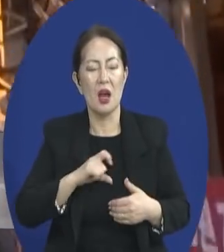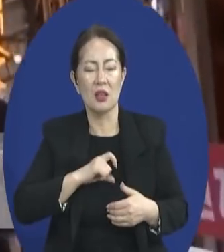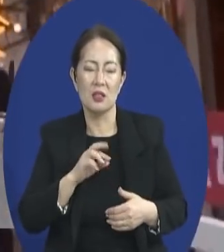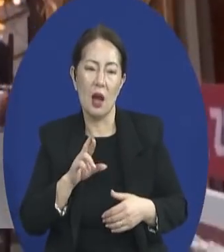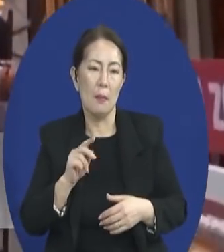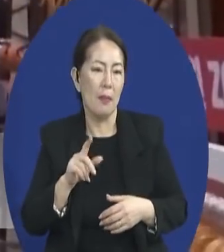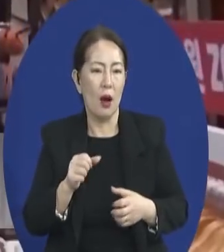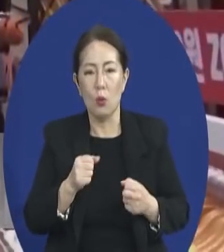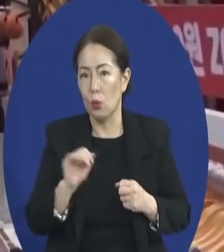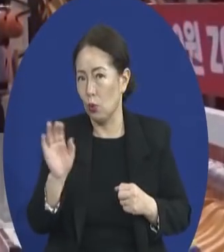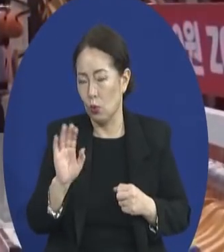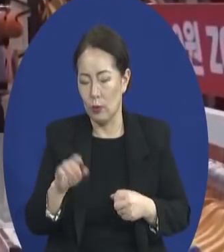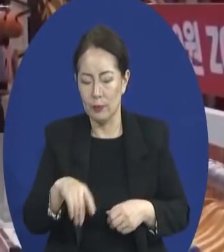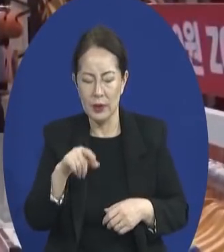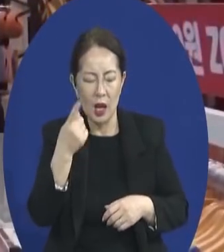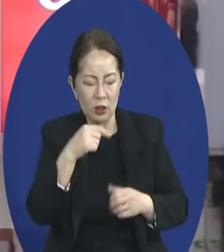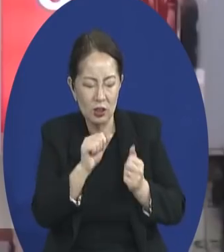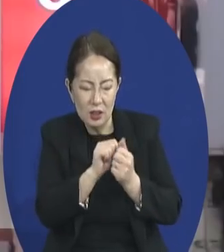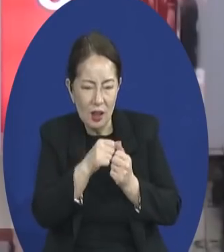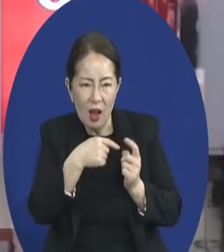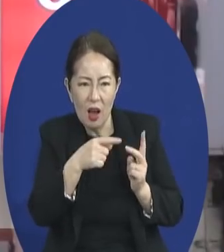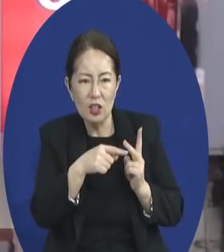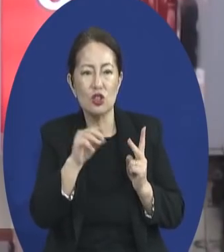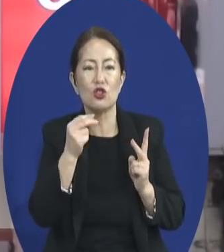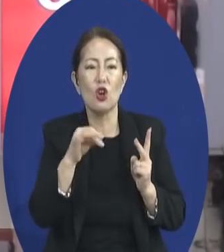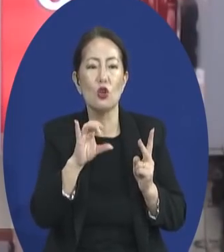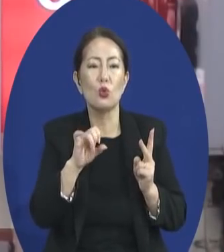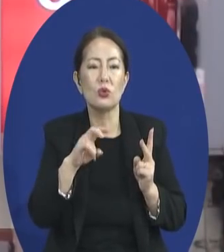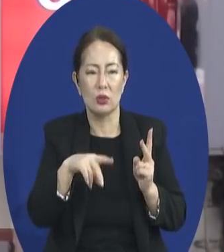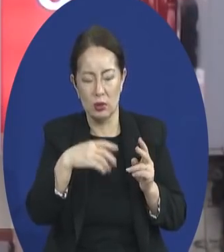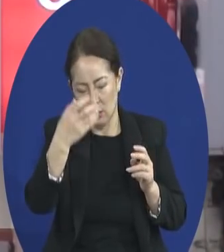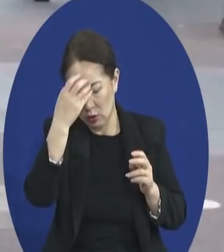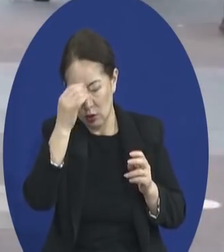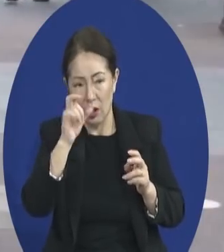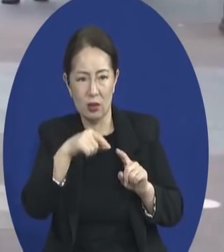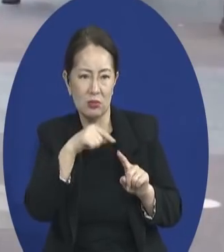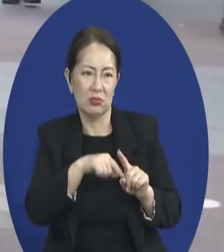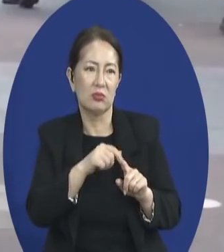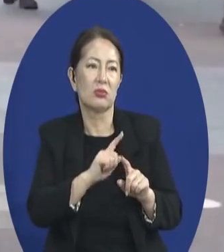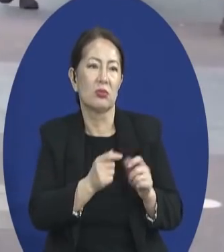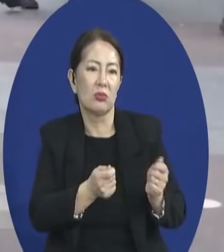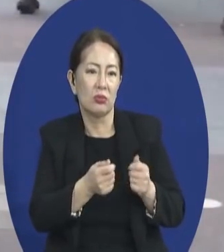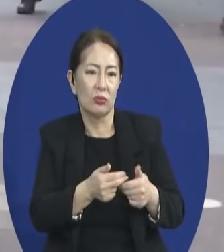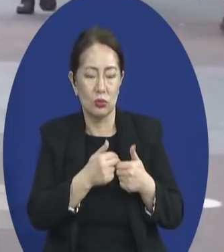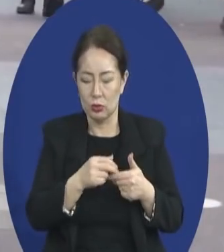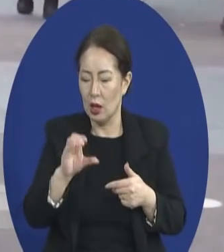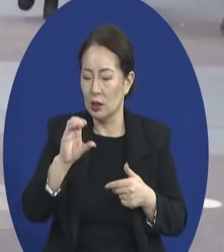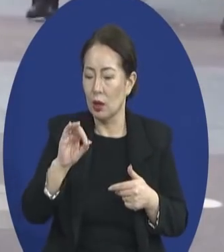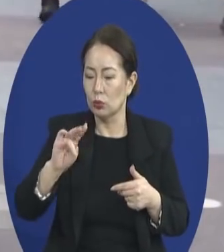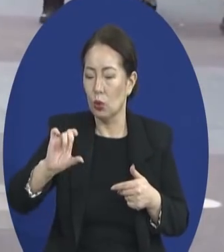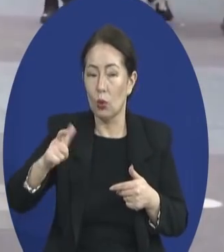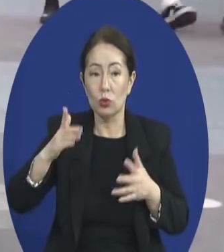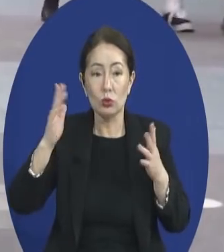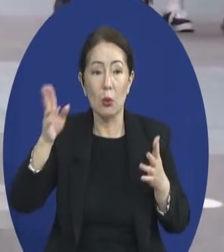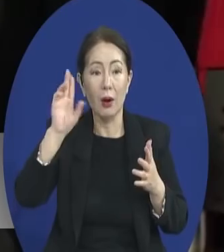юм. Пакинхэ өөрийн татны найз Чойсон шилдэе төрийн хэргийг хөшгөний араас удирдахыг зөвшөөрч, Samsung зэрэг томоохон